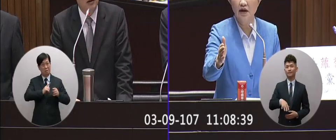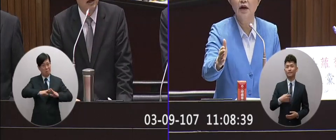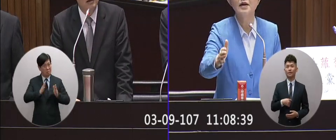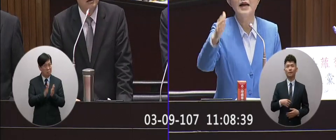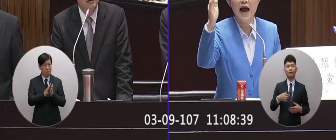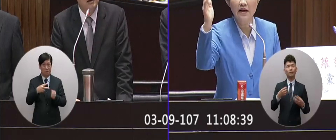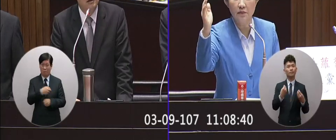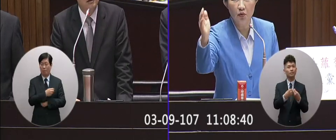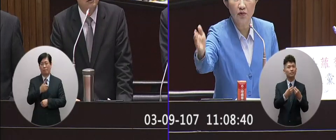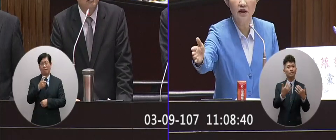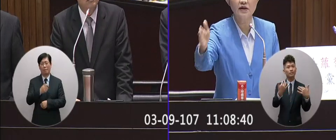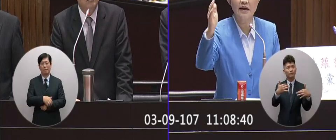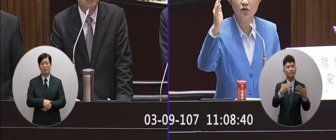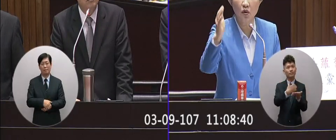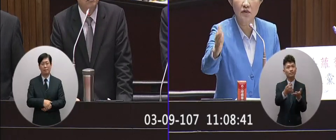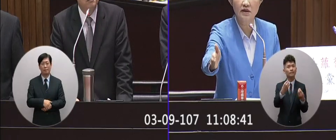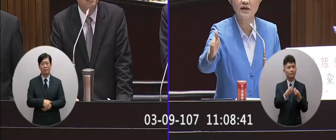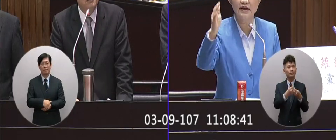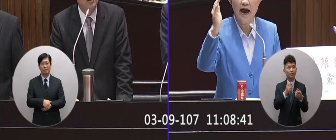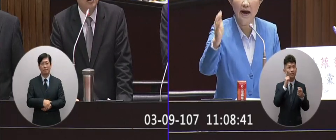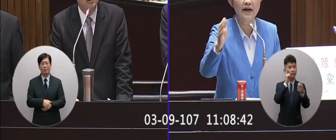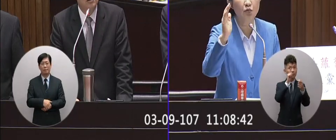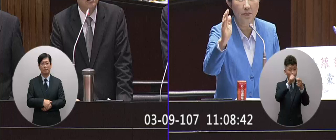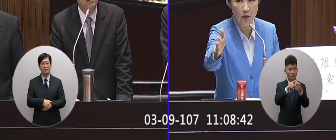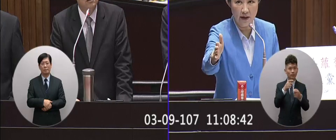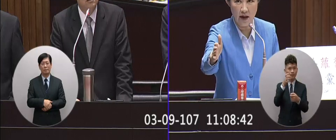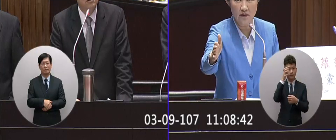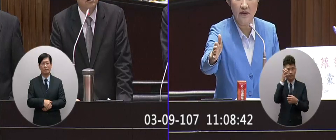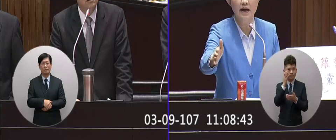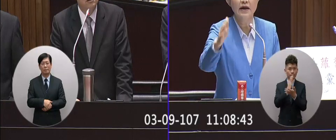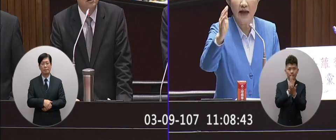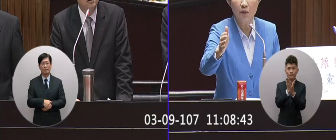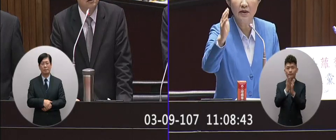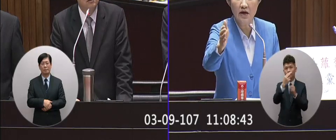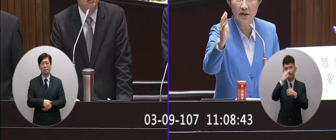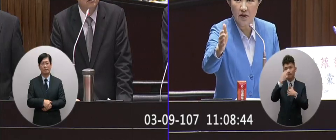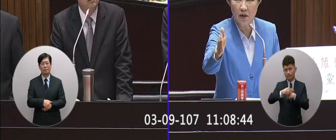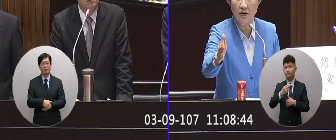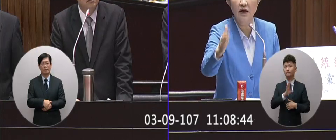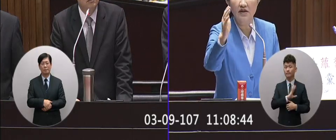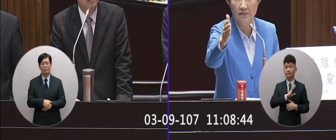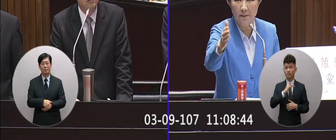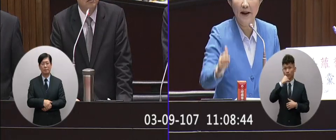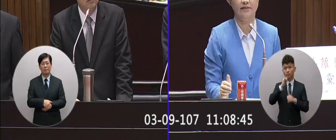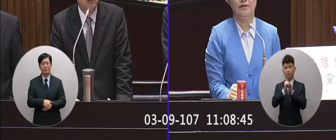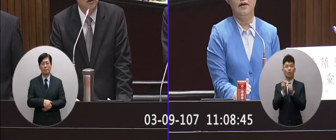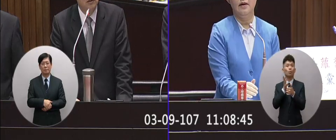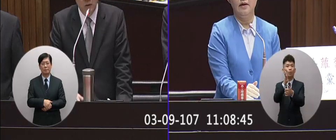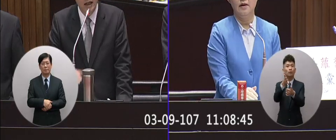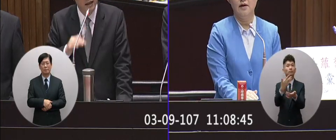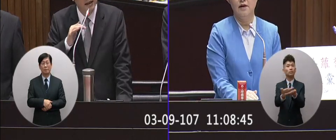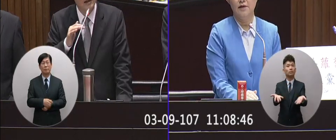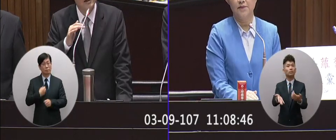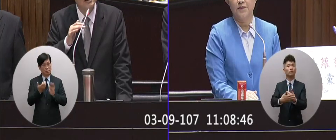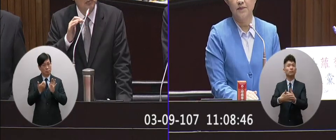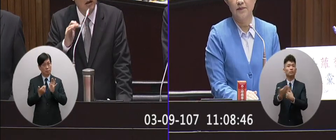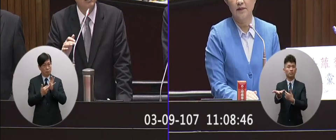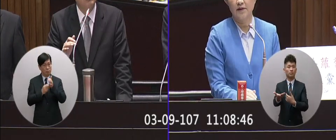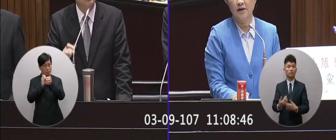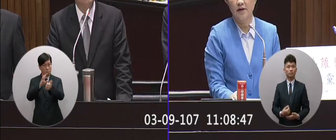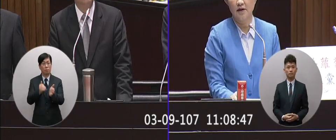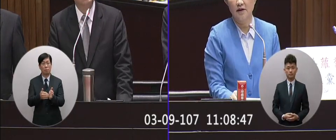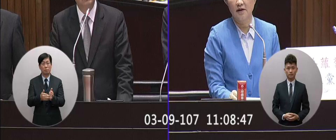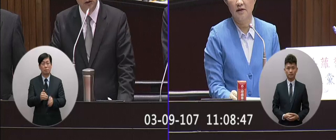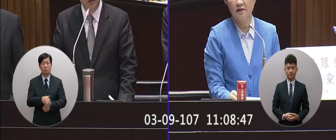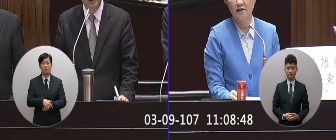他就不停发。 他的目的、他的动机、他的害台，我们都很了解。台湾人民只问你要怎么办。 我刚刚也跟您